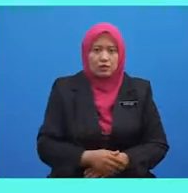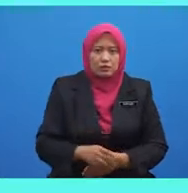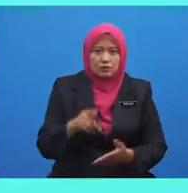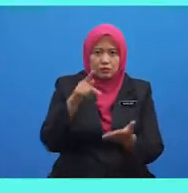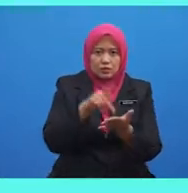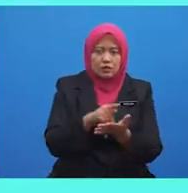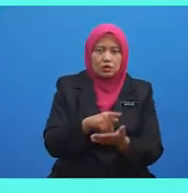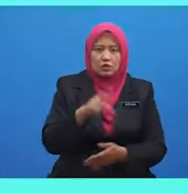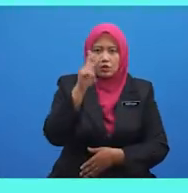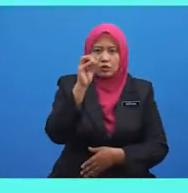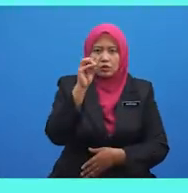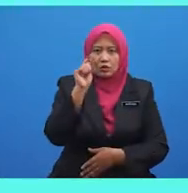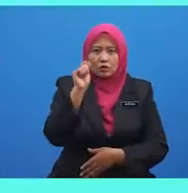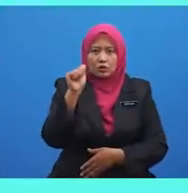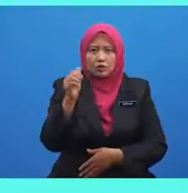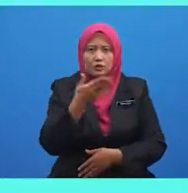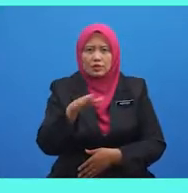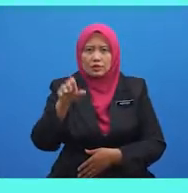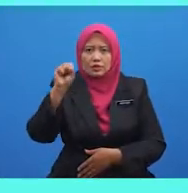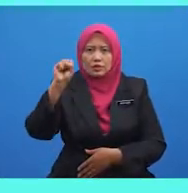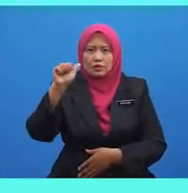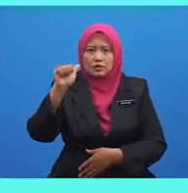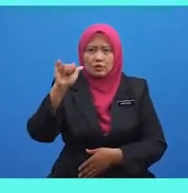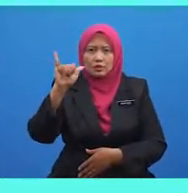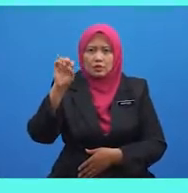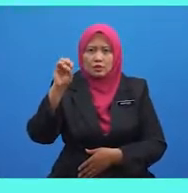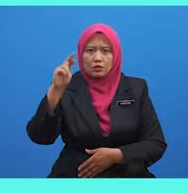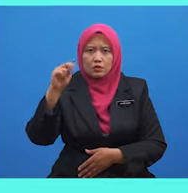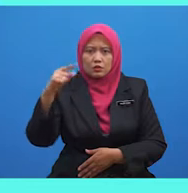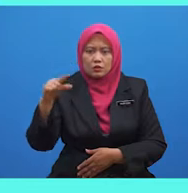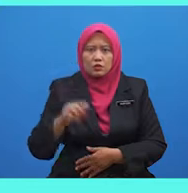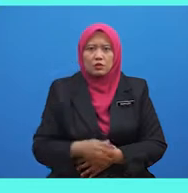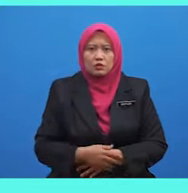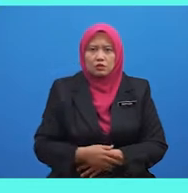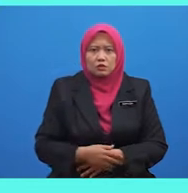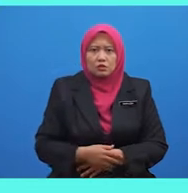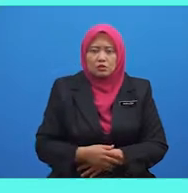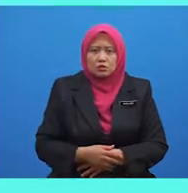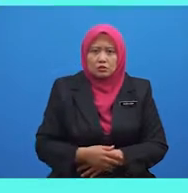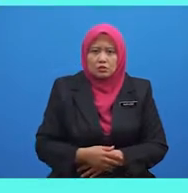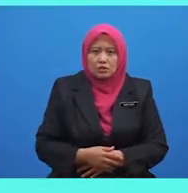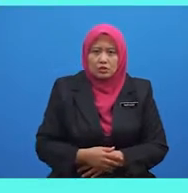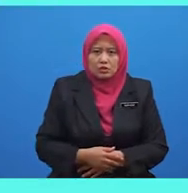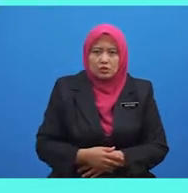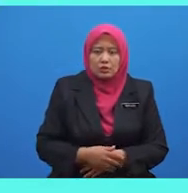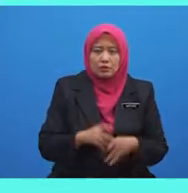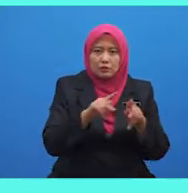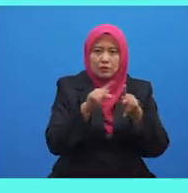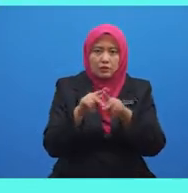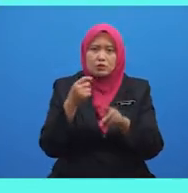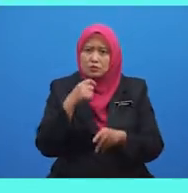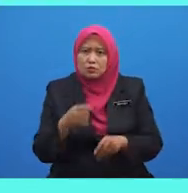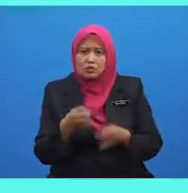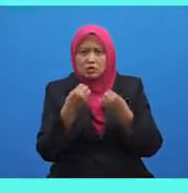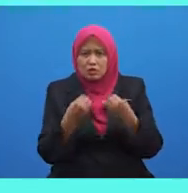pemerintahan Kota Sayong di Sayong Pinang. Kota Kara di Pekan Tua telah diserang dan dimusnahkan